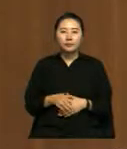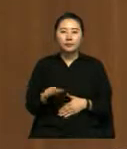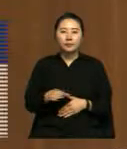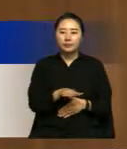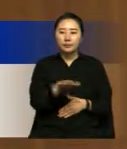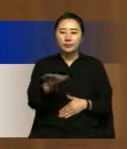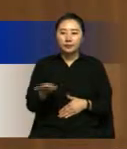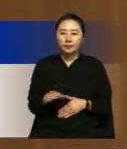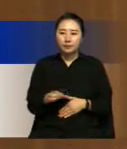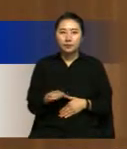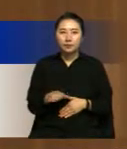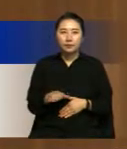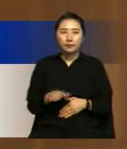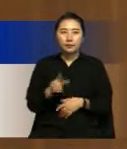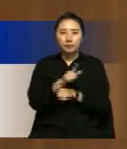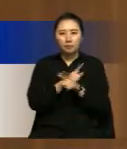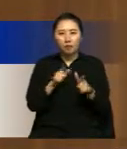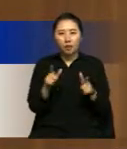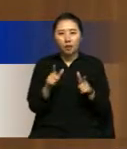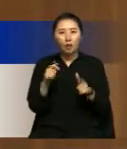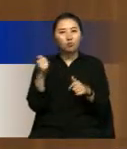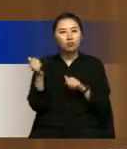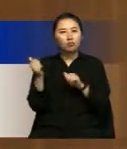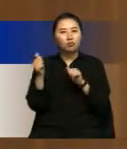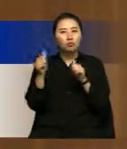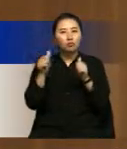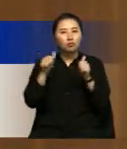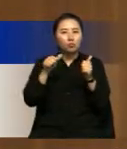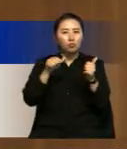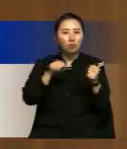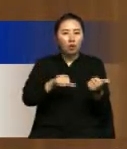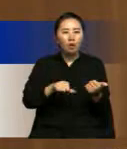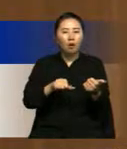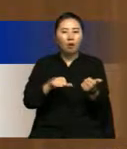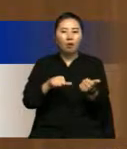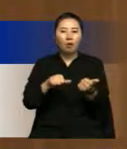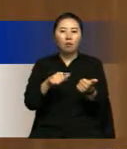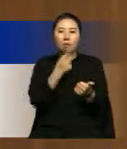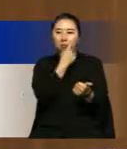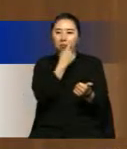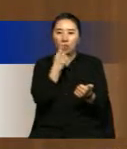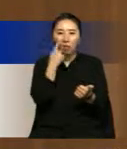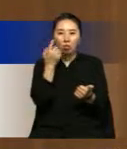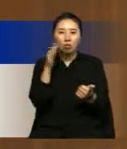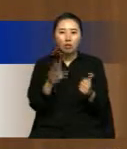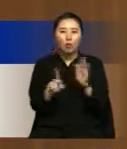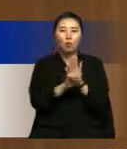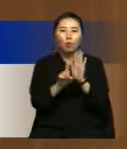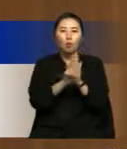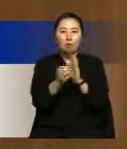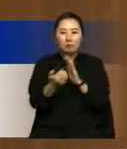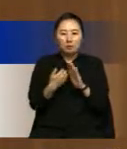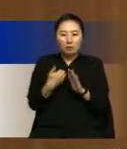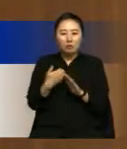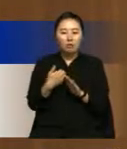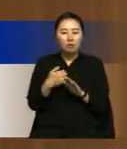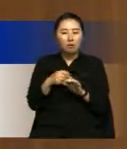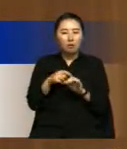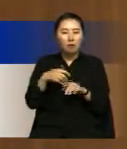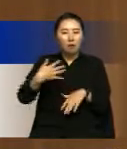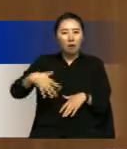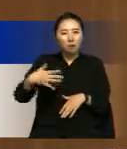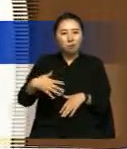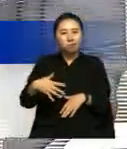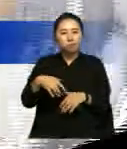우리가 그 수령이 받은 거를 분명히 감지했었음에도 불구하고 왜 공고를 미리 내지 않으셨을까?